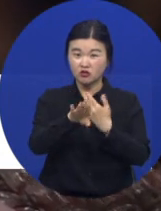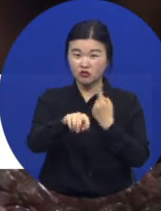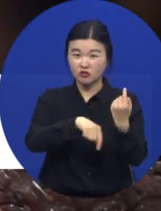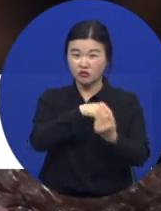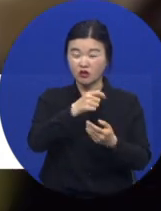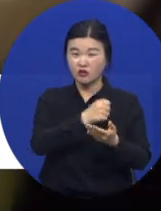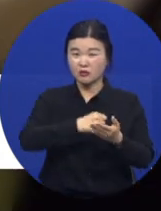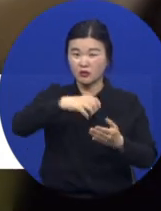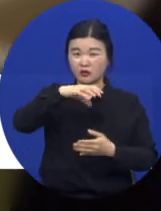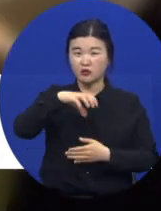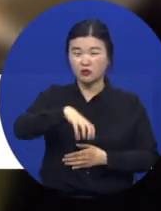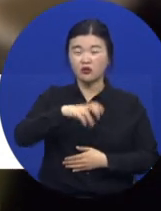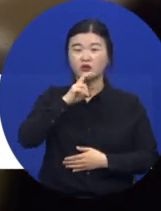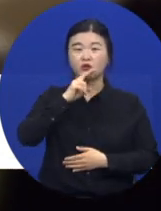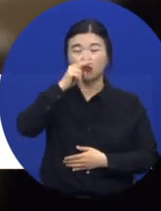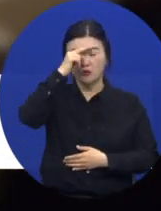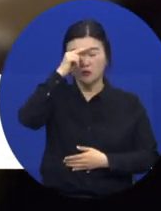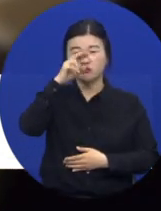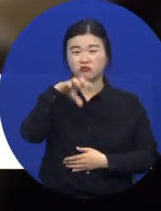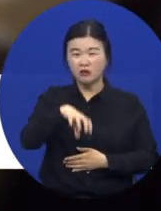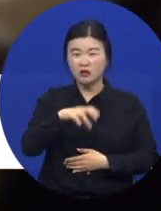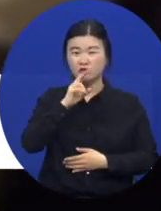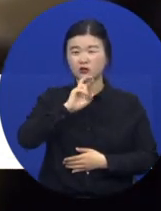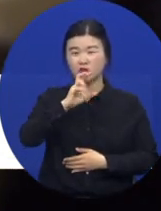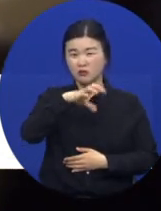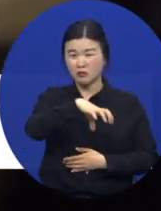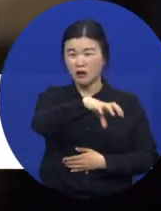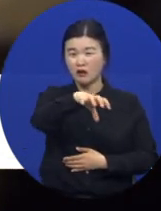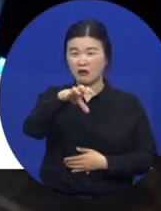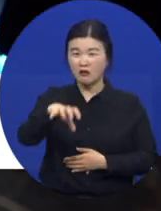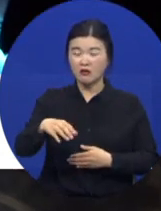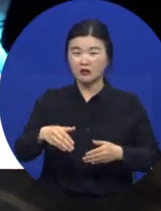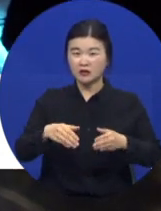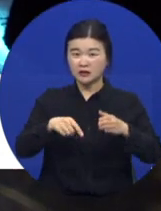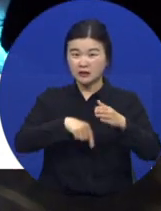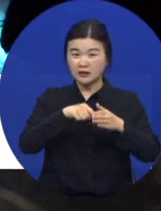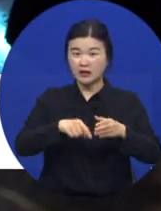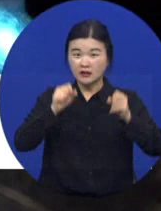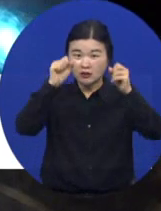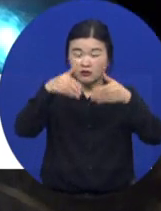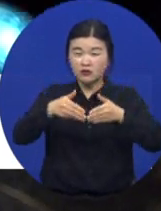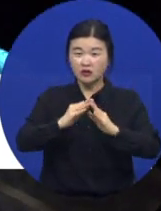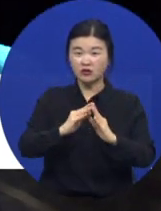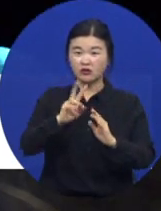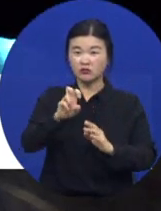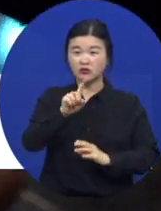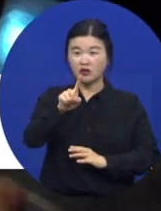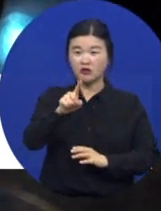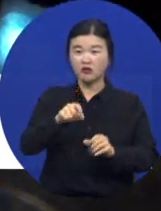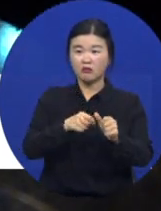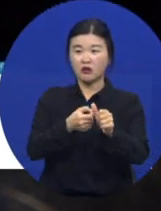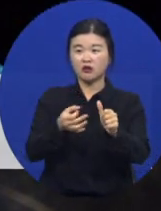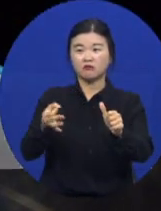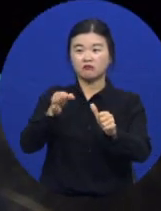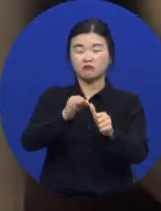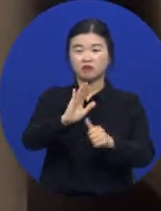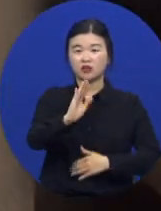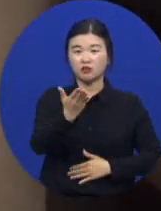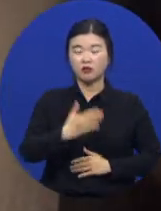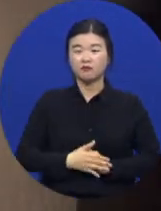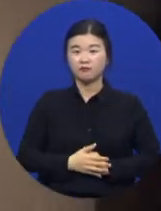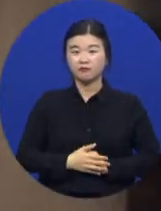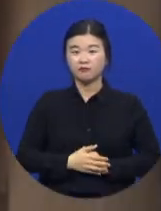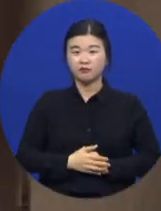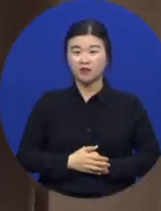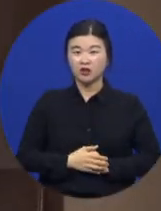규정을 위반한 노래방과 음식물 섭취 금지 규정을 위반한 실내 체육시설 등 21곳에는 과태료를 부과했습니다.